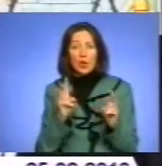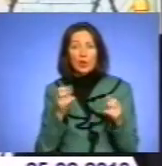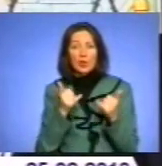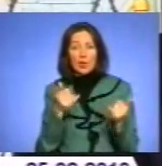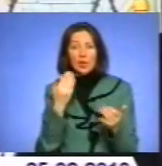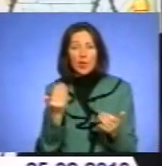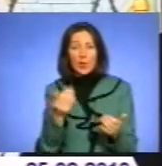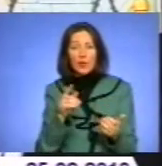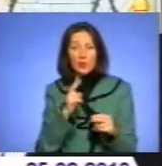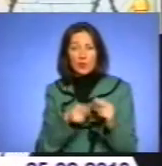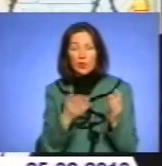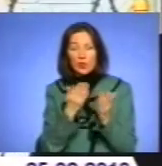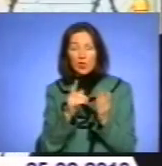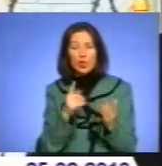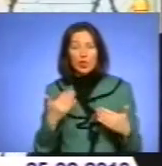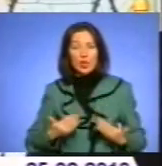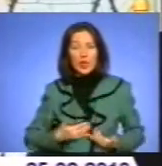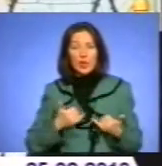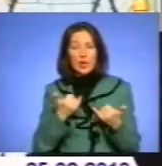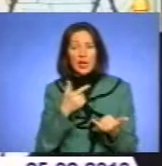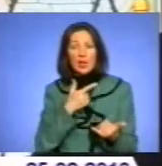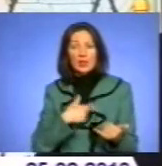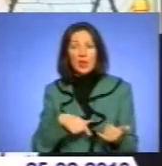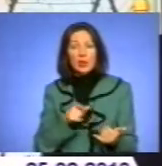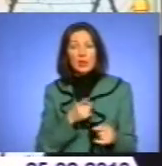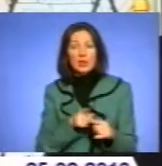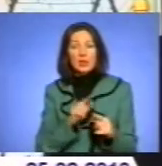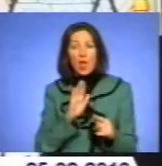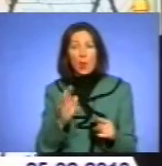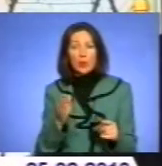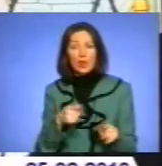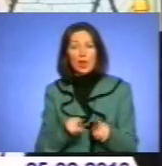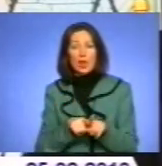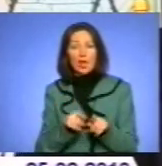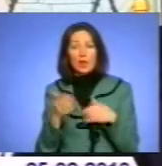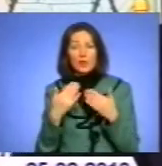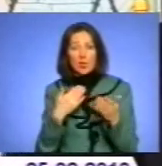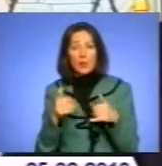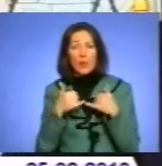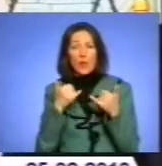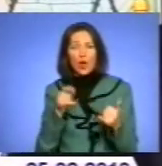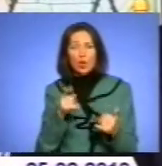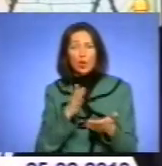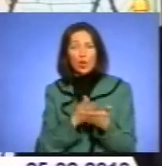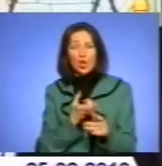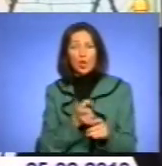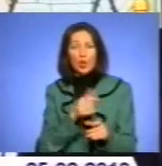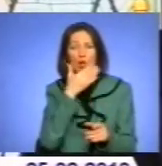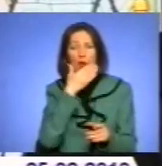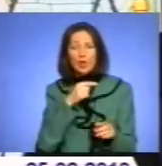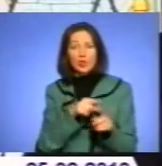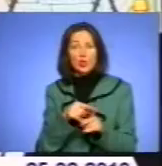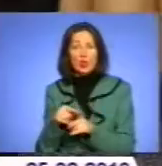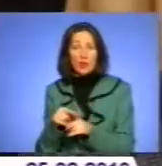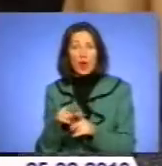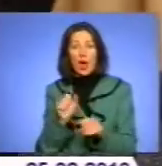візьме для себе. Це буде таке, знаєте, взаємна повага, тому що тут є дуже гарні слова, я рахую, що це моє, а читати своє слово